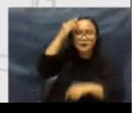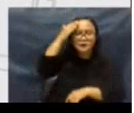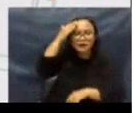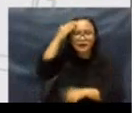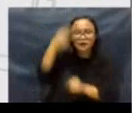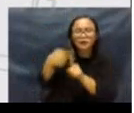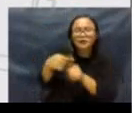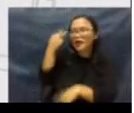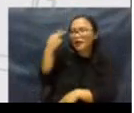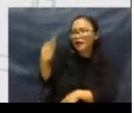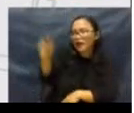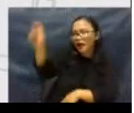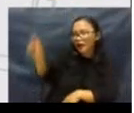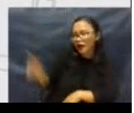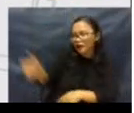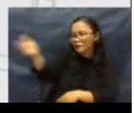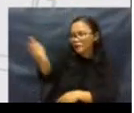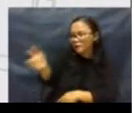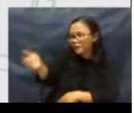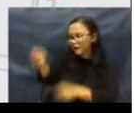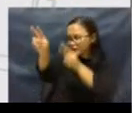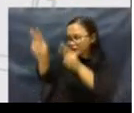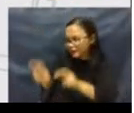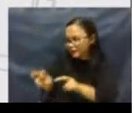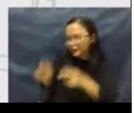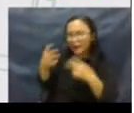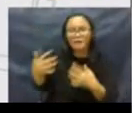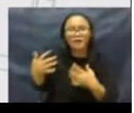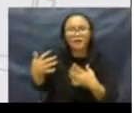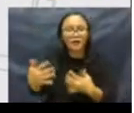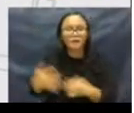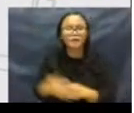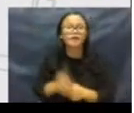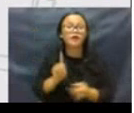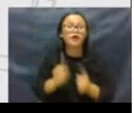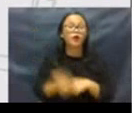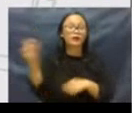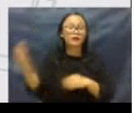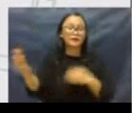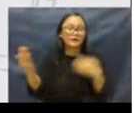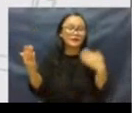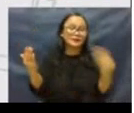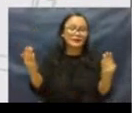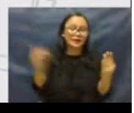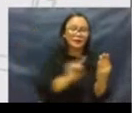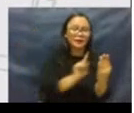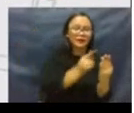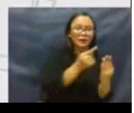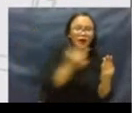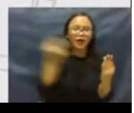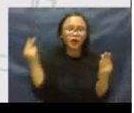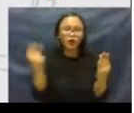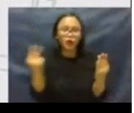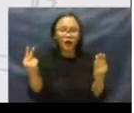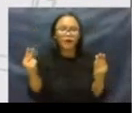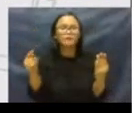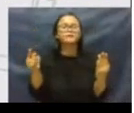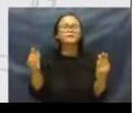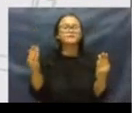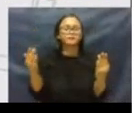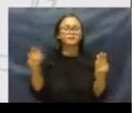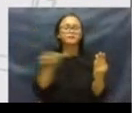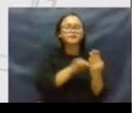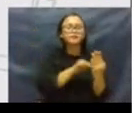berpikirnya. Kalau kita bandingkan antara kedua definisi ini, definisi versi criticalthinking.org